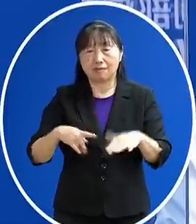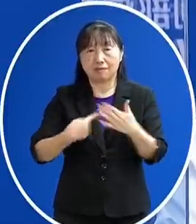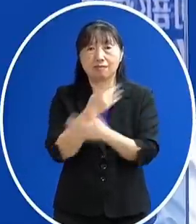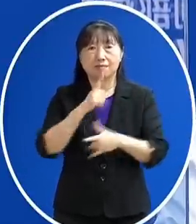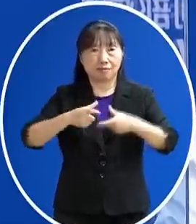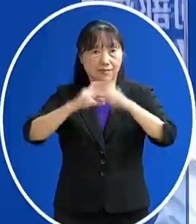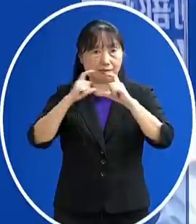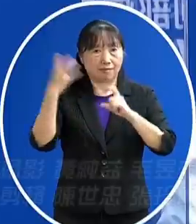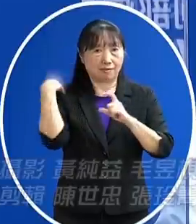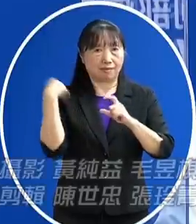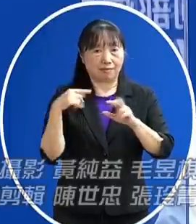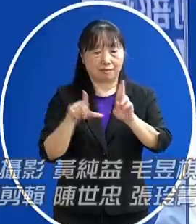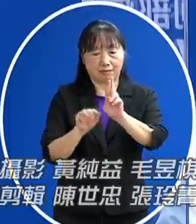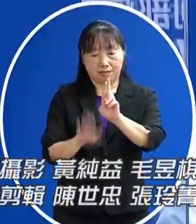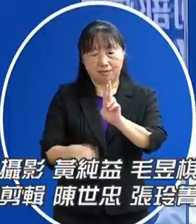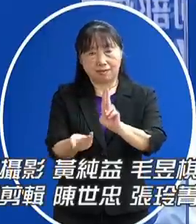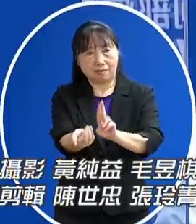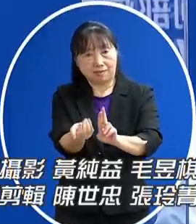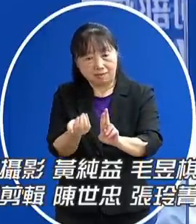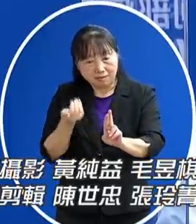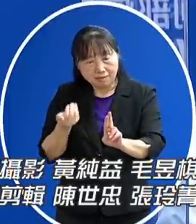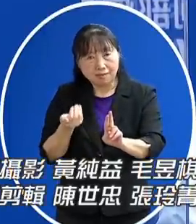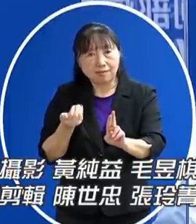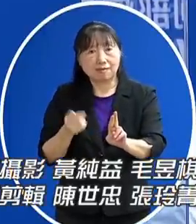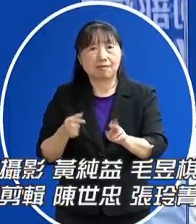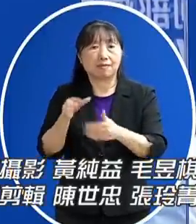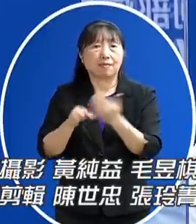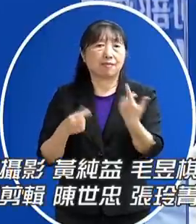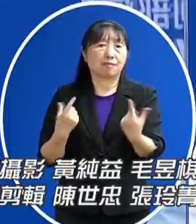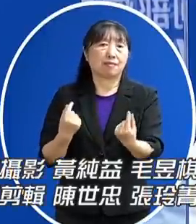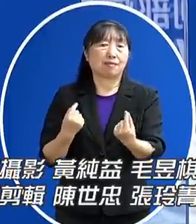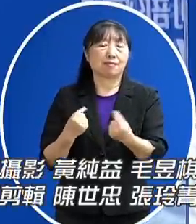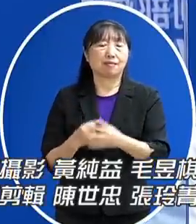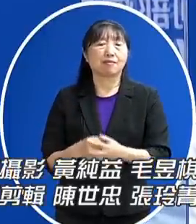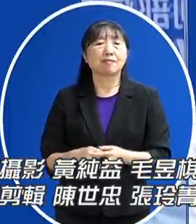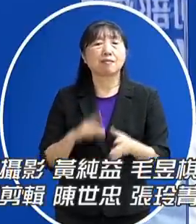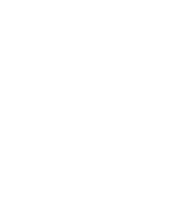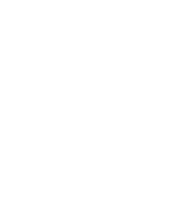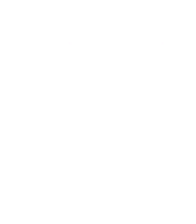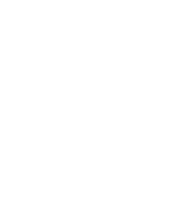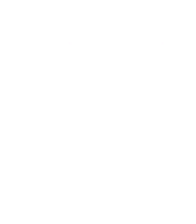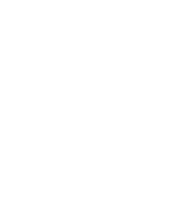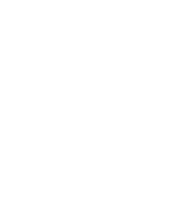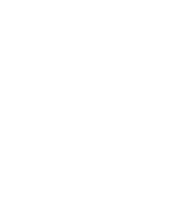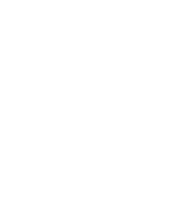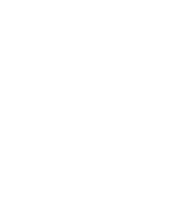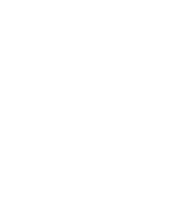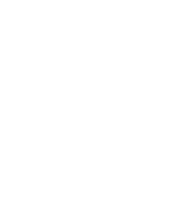复到原来12月底之前的相关的要件跟条件，所以都一样。